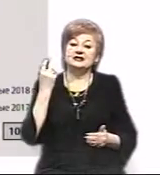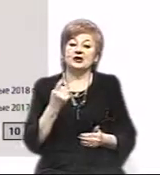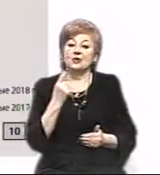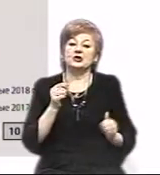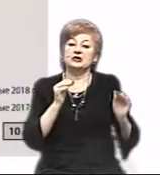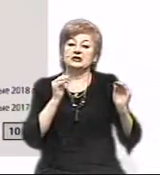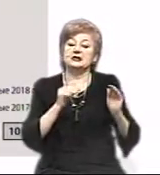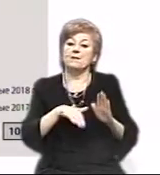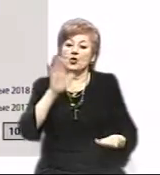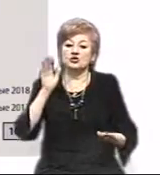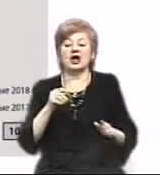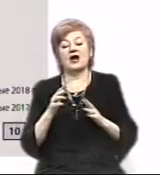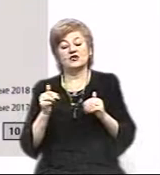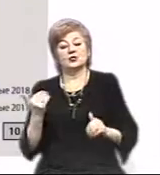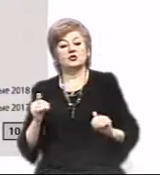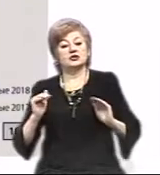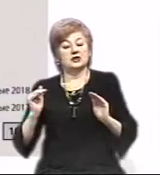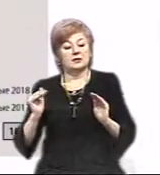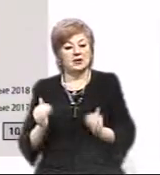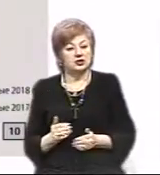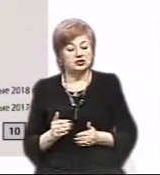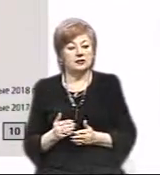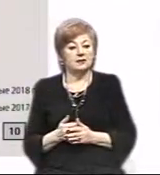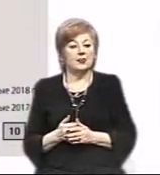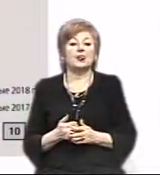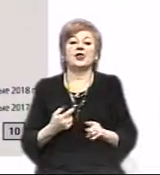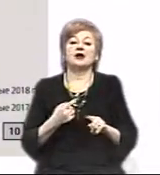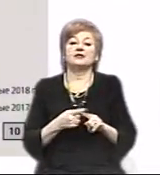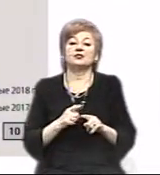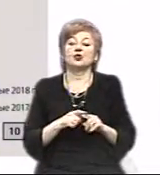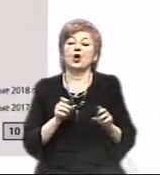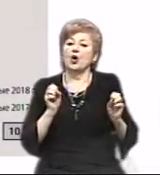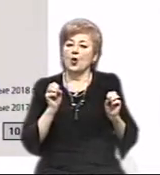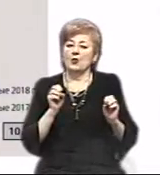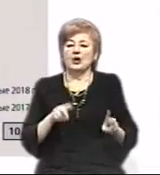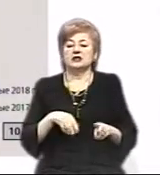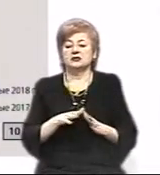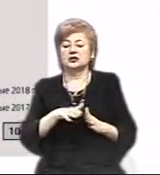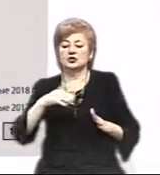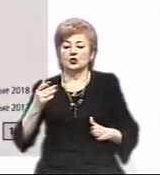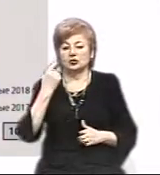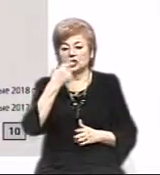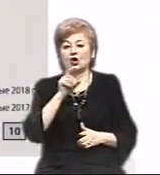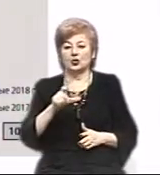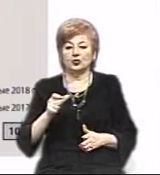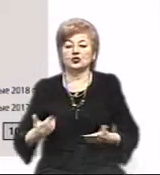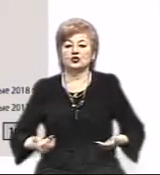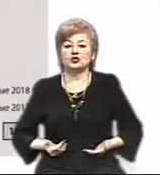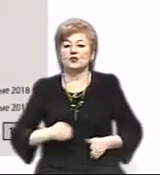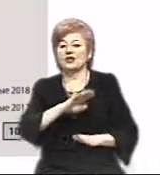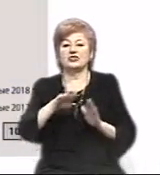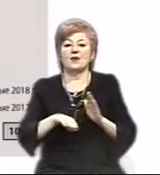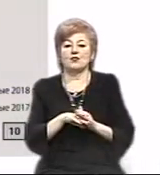найменша у Дніпровській. Та сама ситуація і щодо рівня сприйняття соціальної загрози з боку осіб, які проживають на непідконтрольних